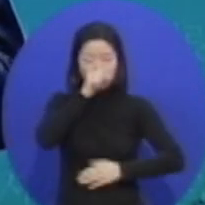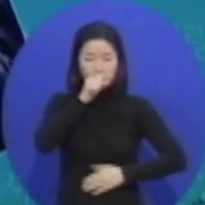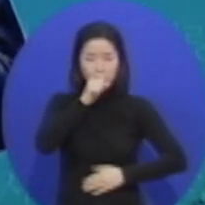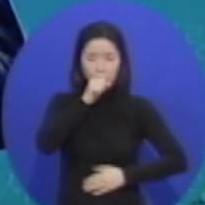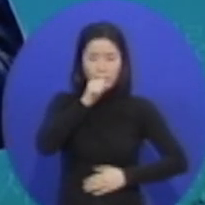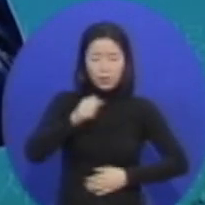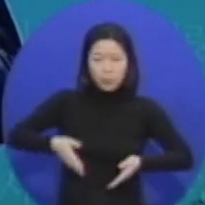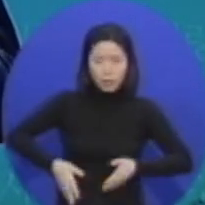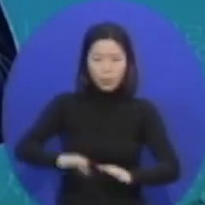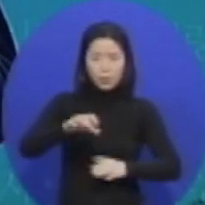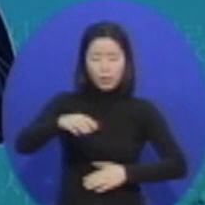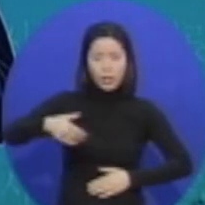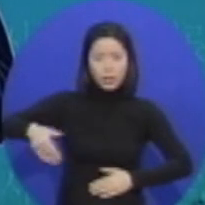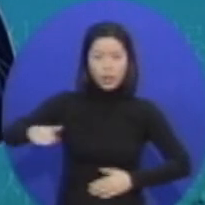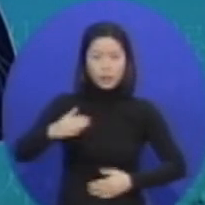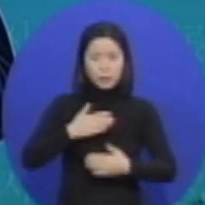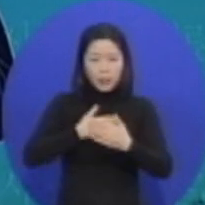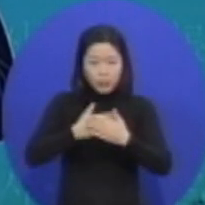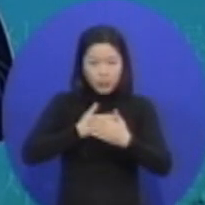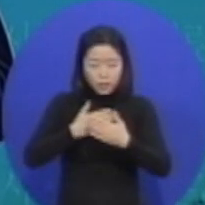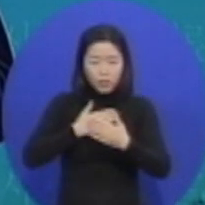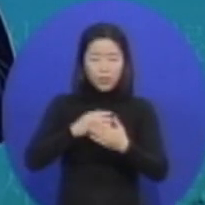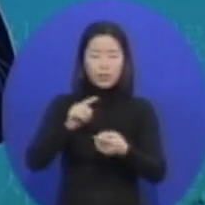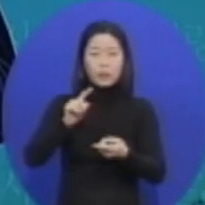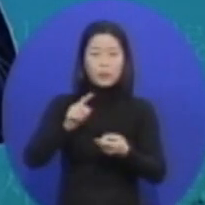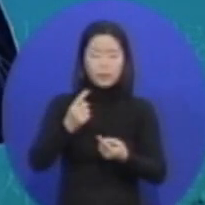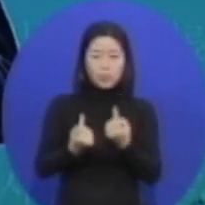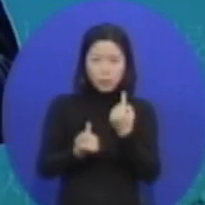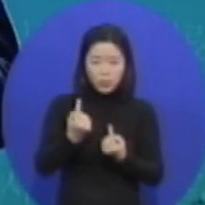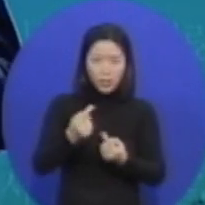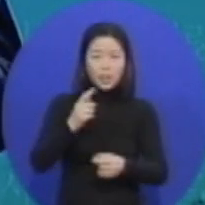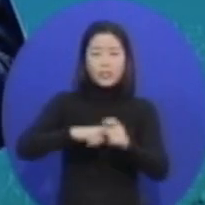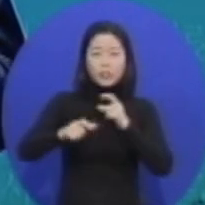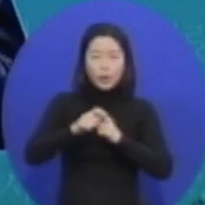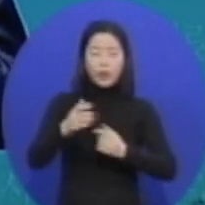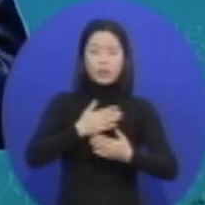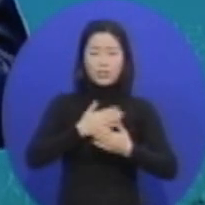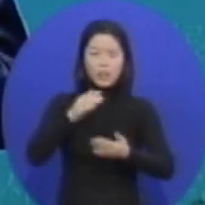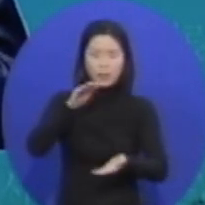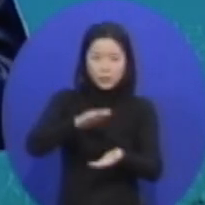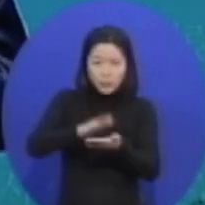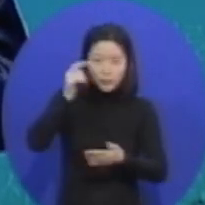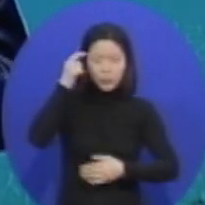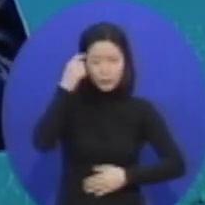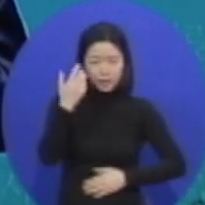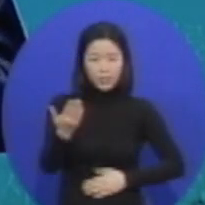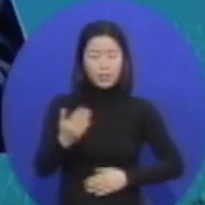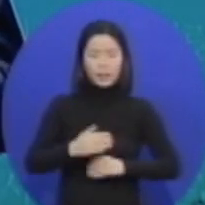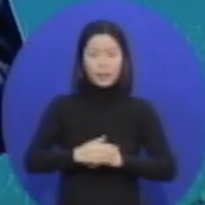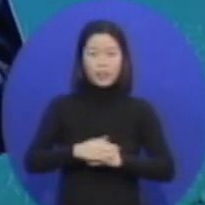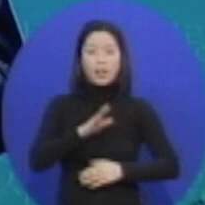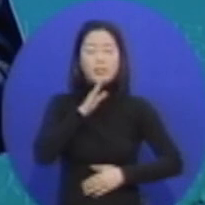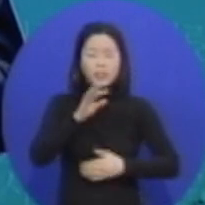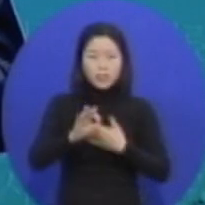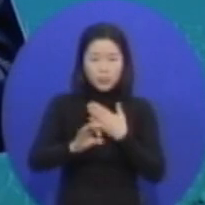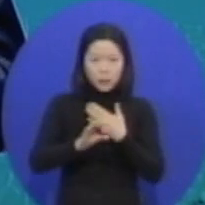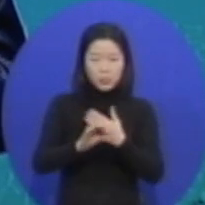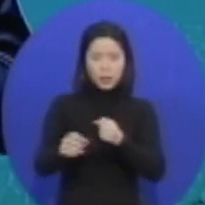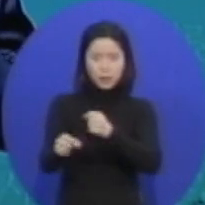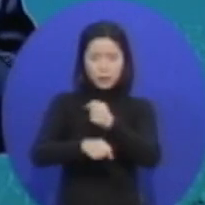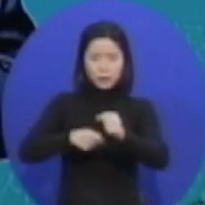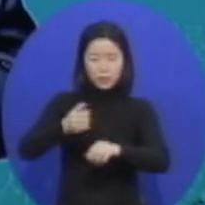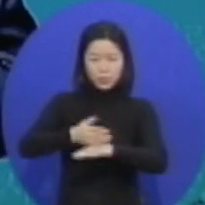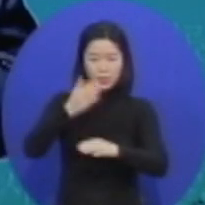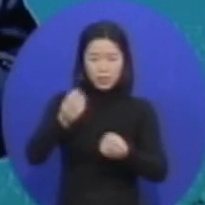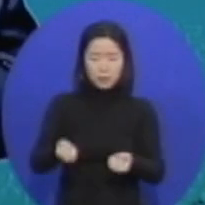설레는 것보다 더 설레고 뜨거운 시죠 그러면 추수감사절 맞이할 마음의 준비가 있으신 겁니다